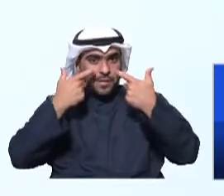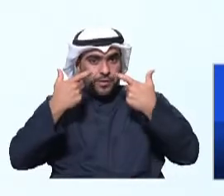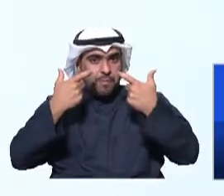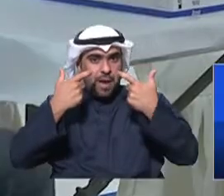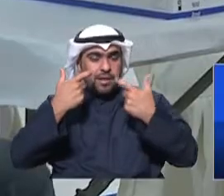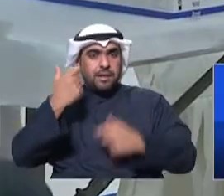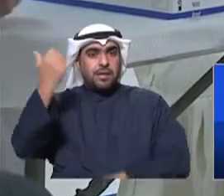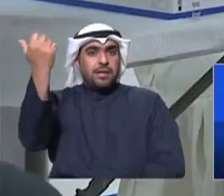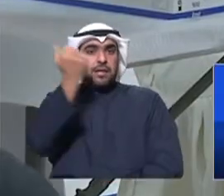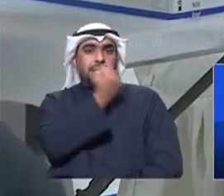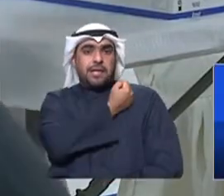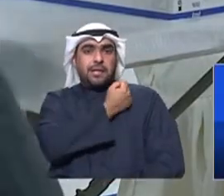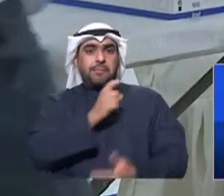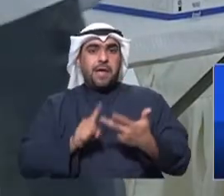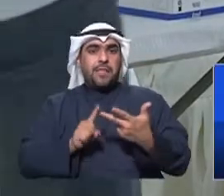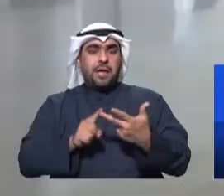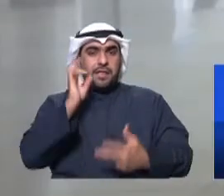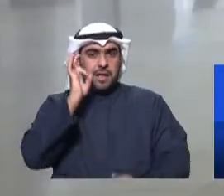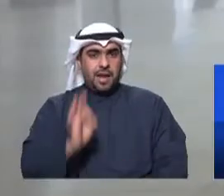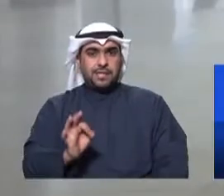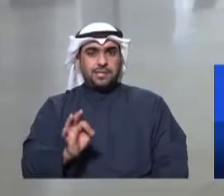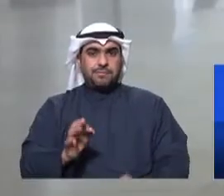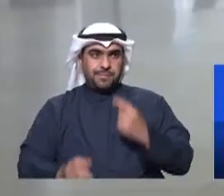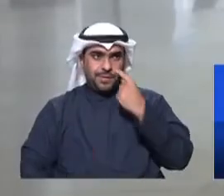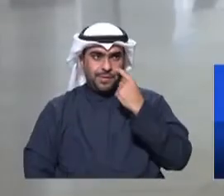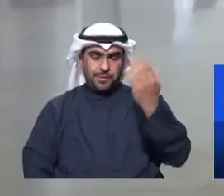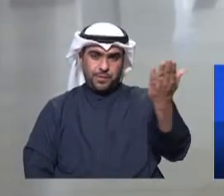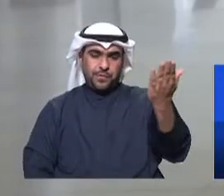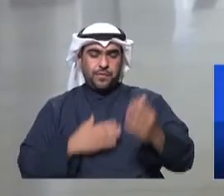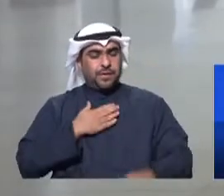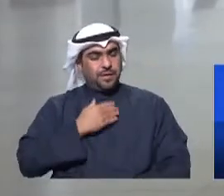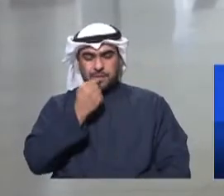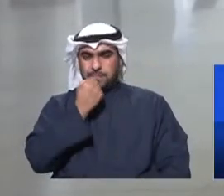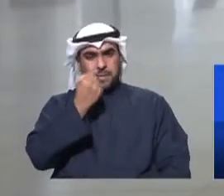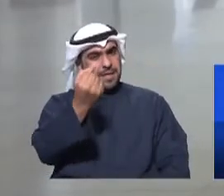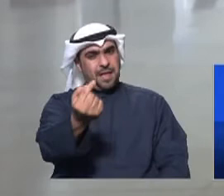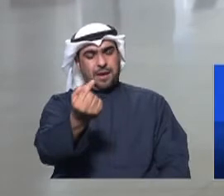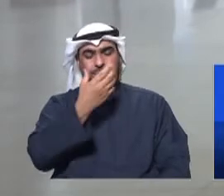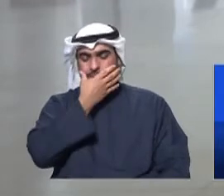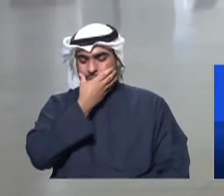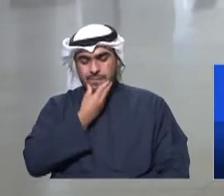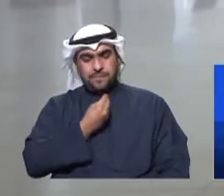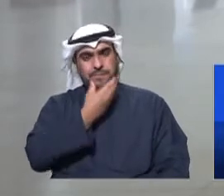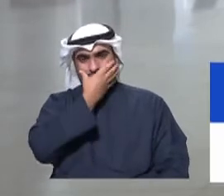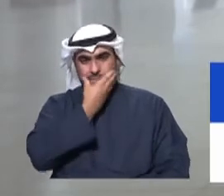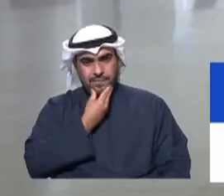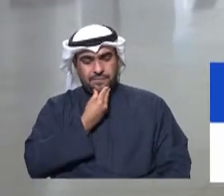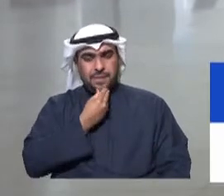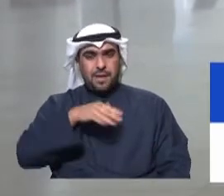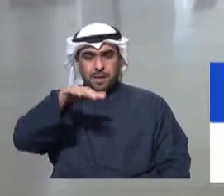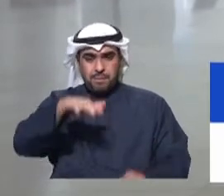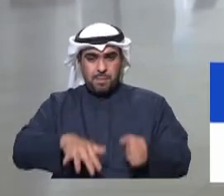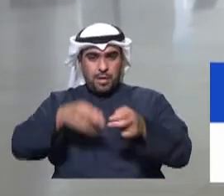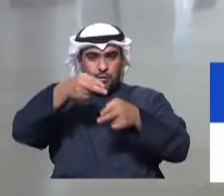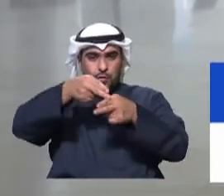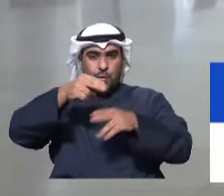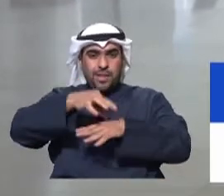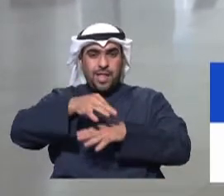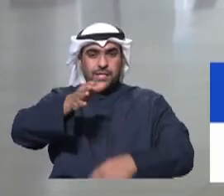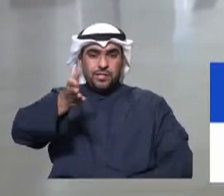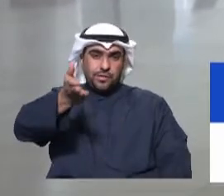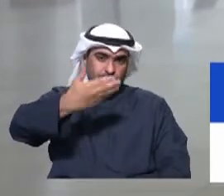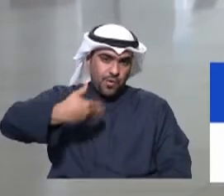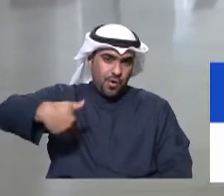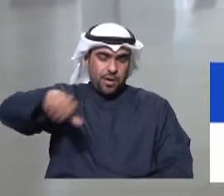التحصين. أناشد أهلي أهل الكويت من مواطنين من مقيمين بتطبيق الإجراءات